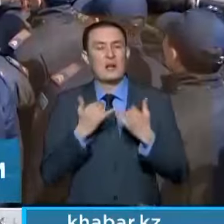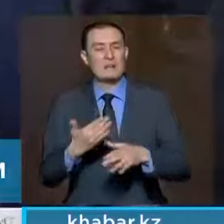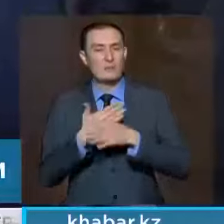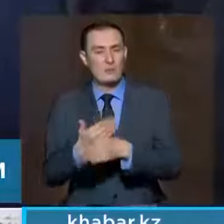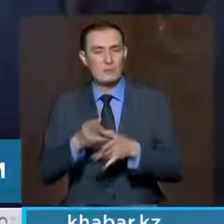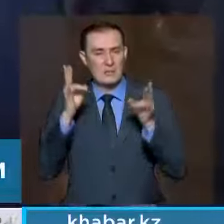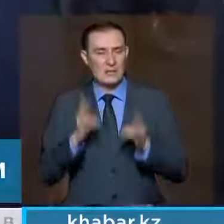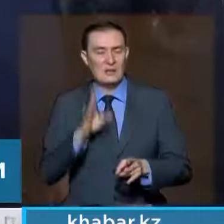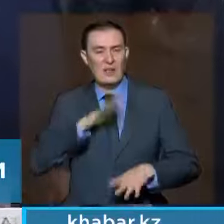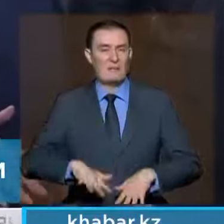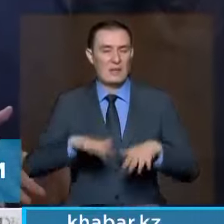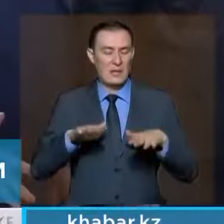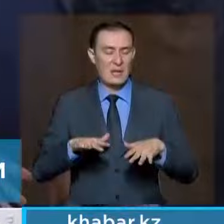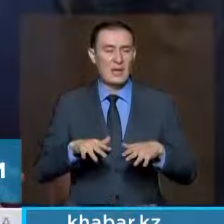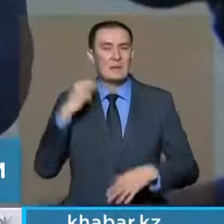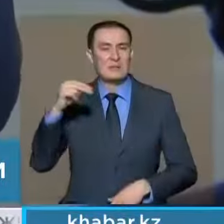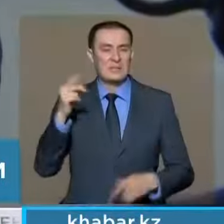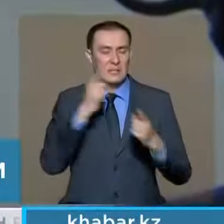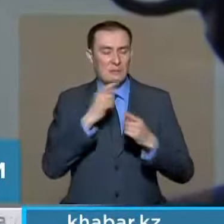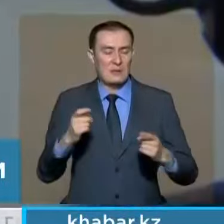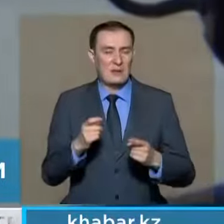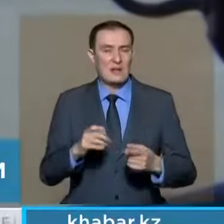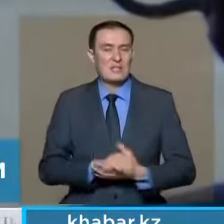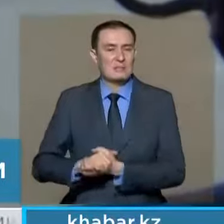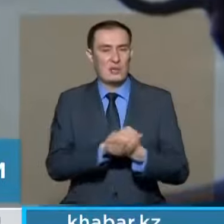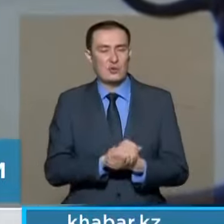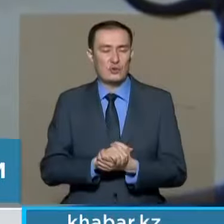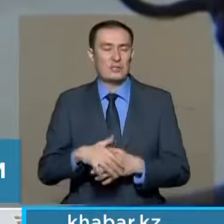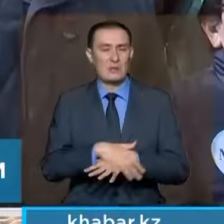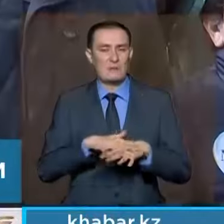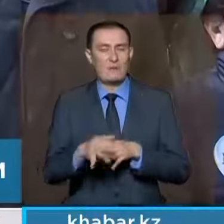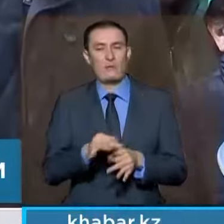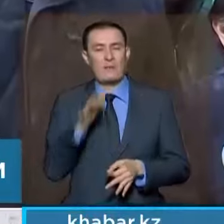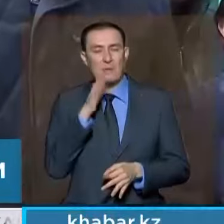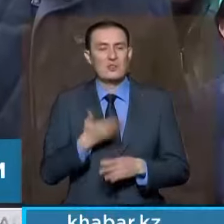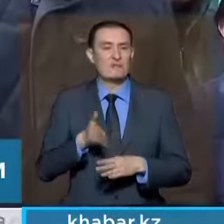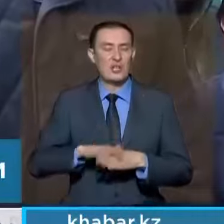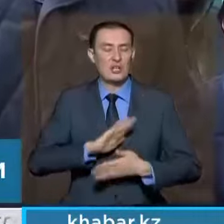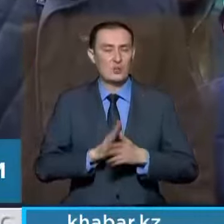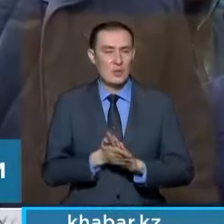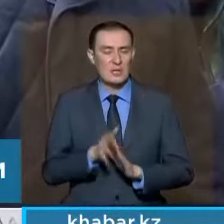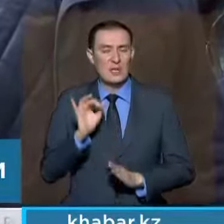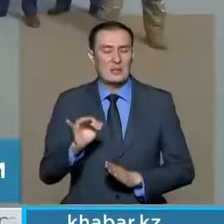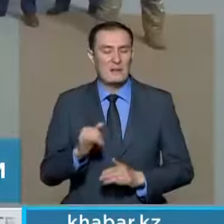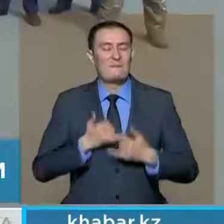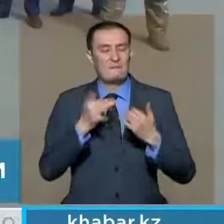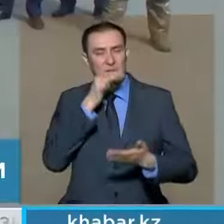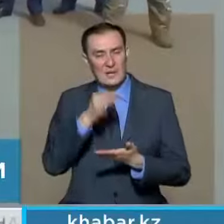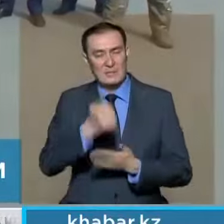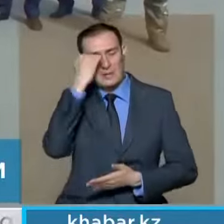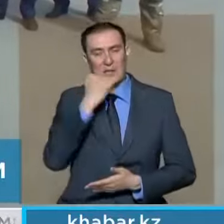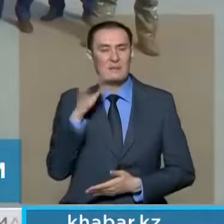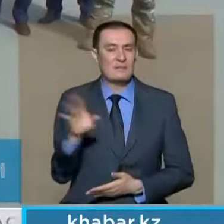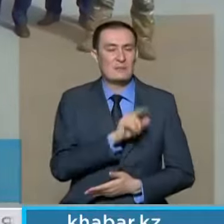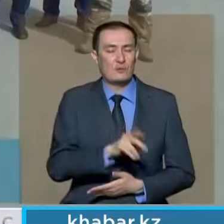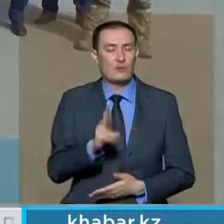помощь пострадавшим от наводнения. Президент отметил высокую сплоченность жителей региона во время чрезвычайной ситуации и выразил благодарность всем